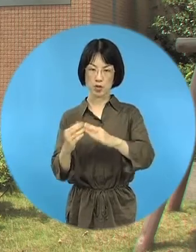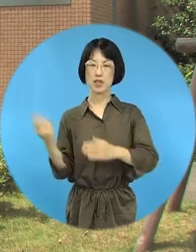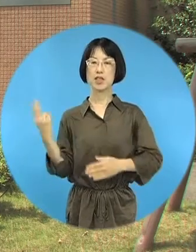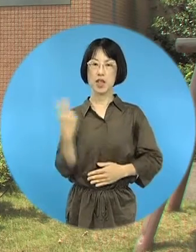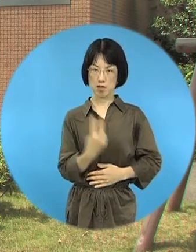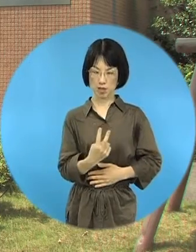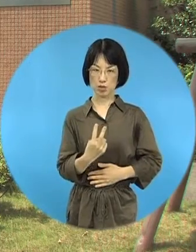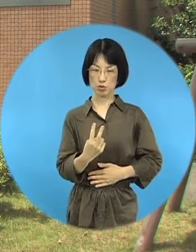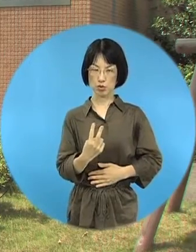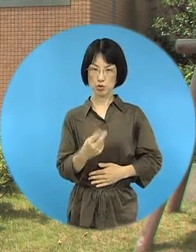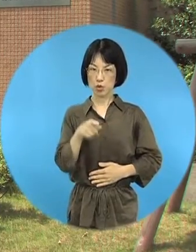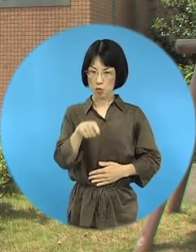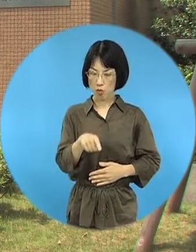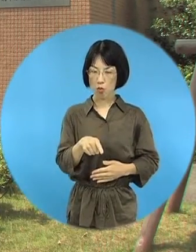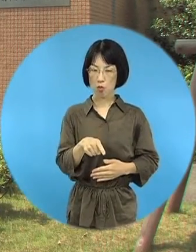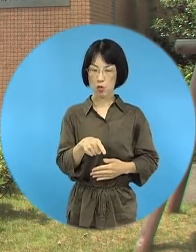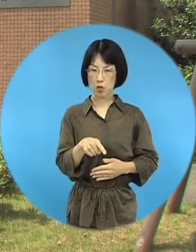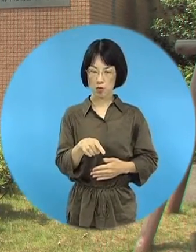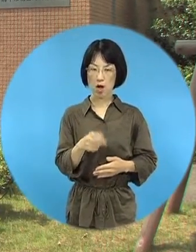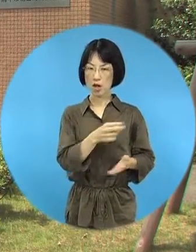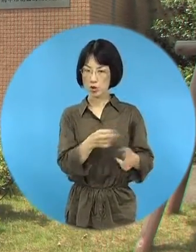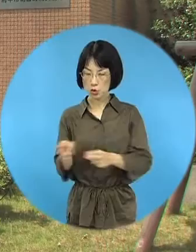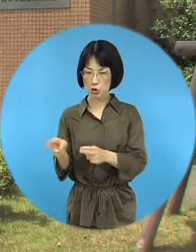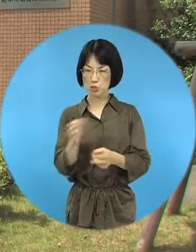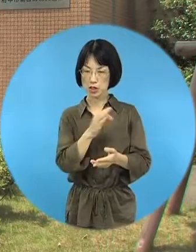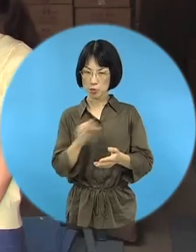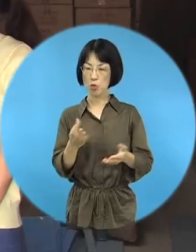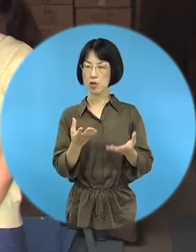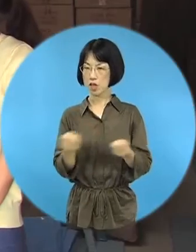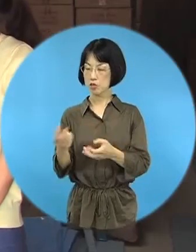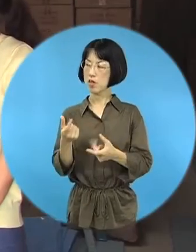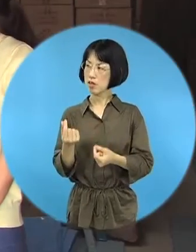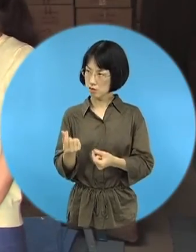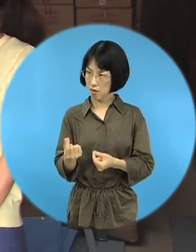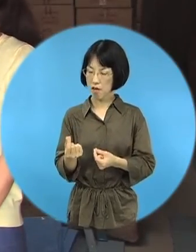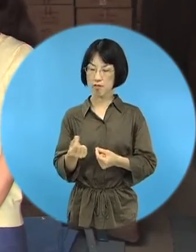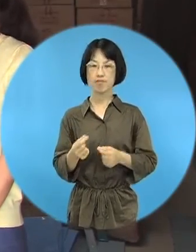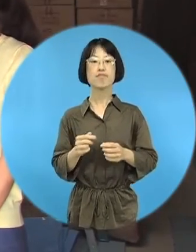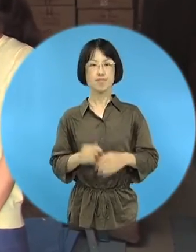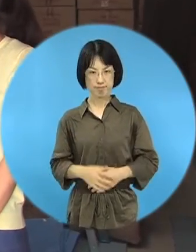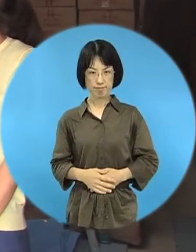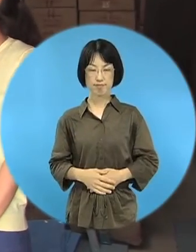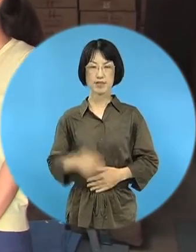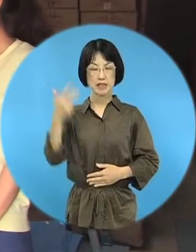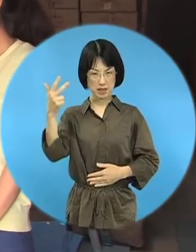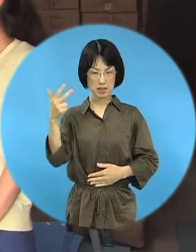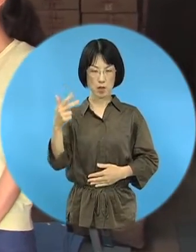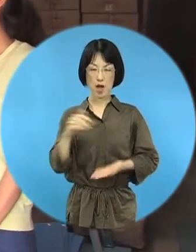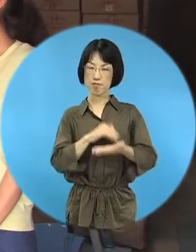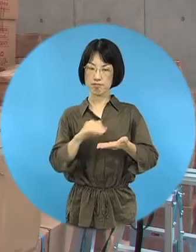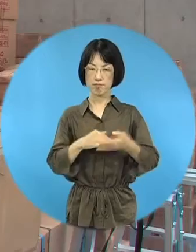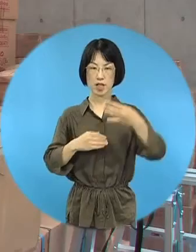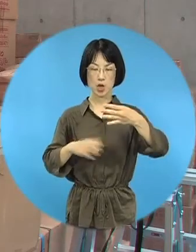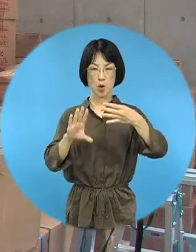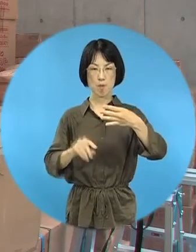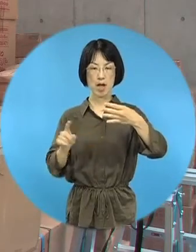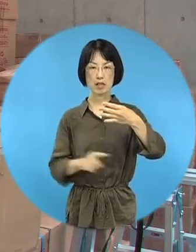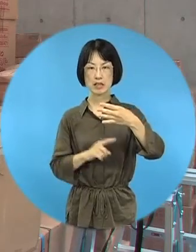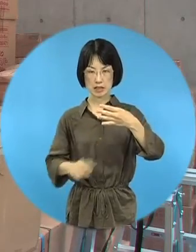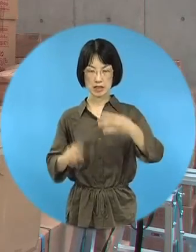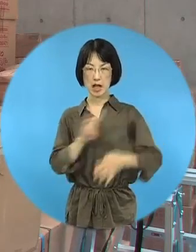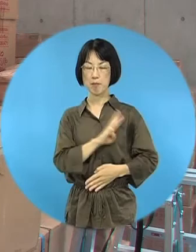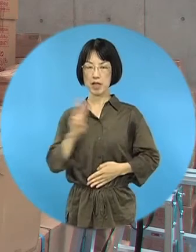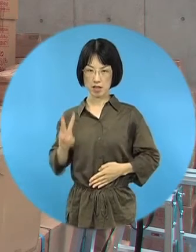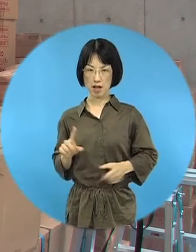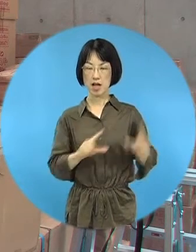らにはたくさんの備蓄品がありますね。 はい、市では 約4万人の方が3日間生活